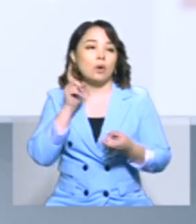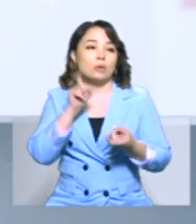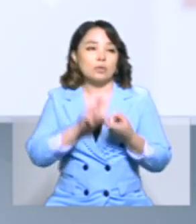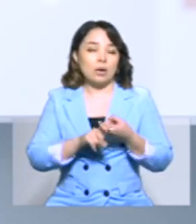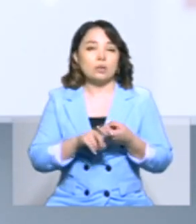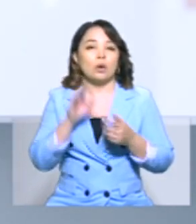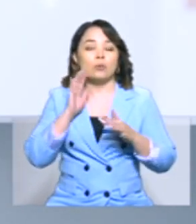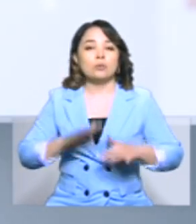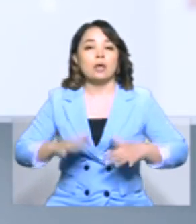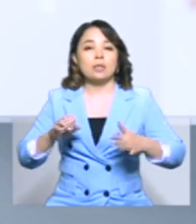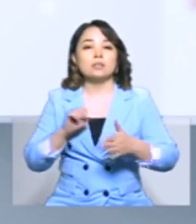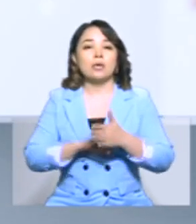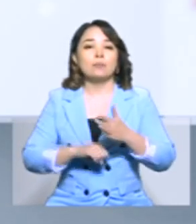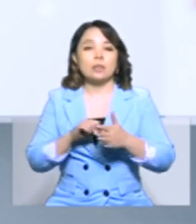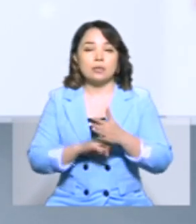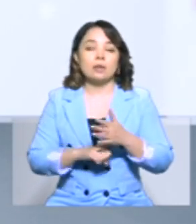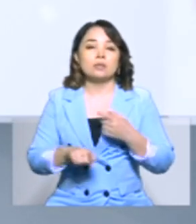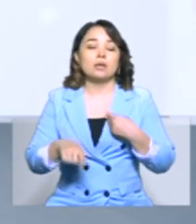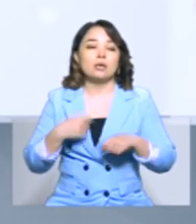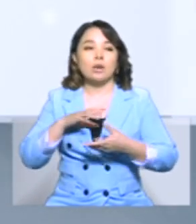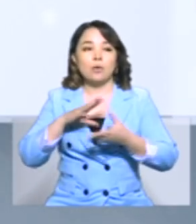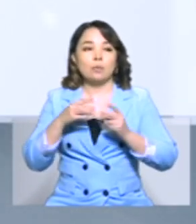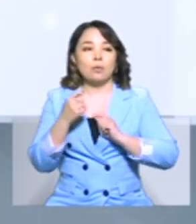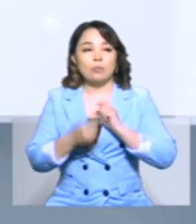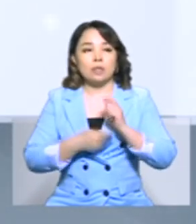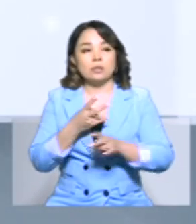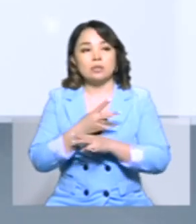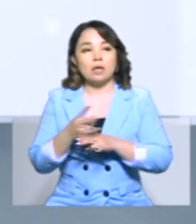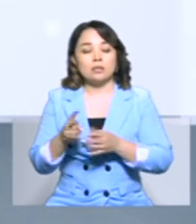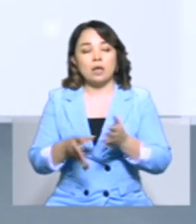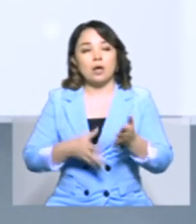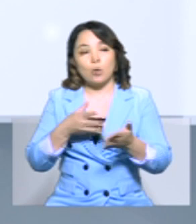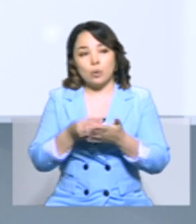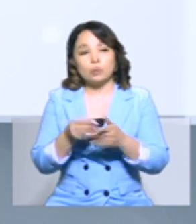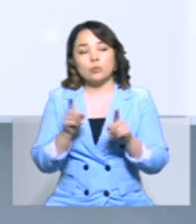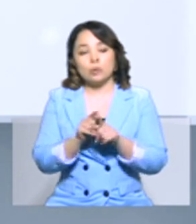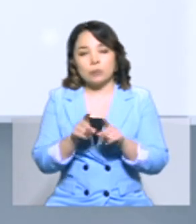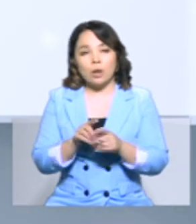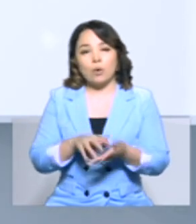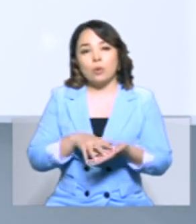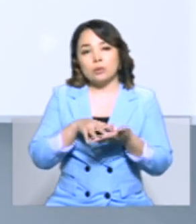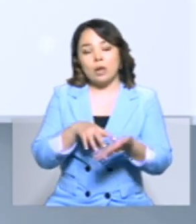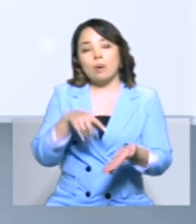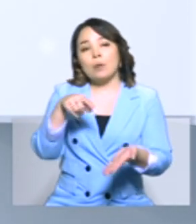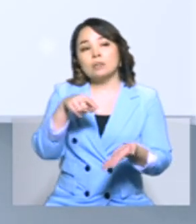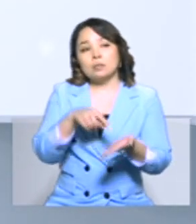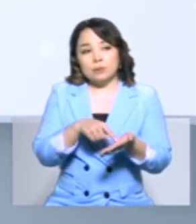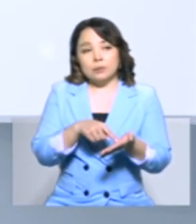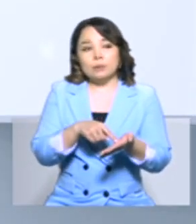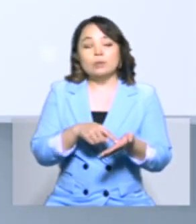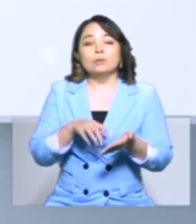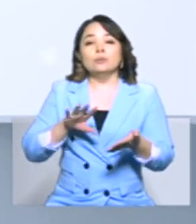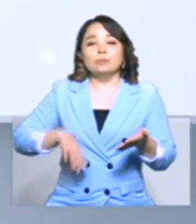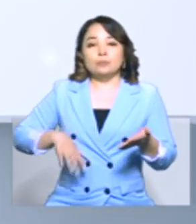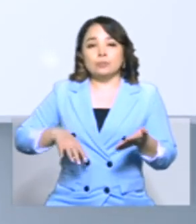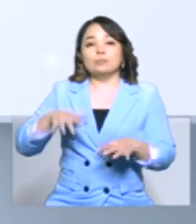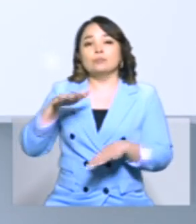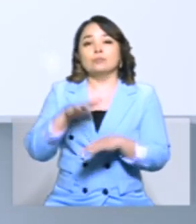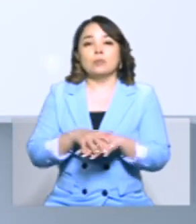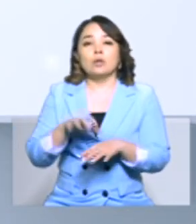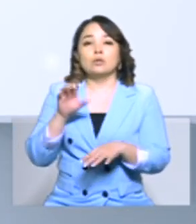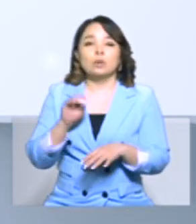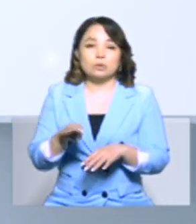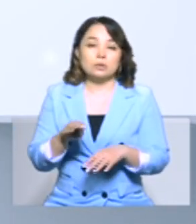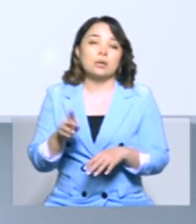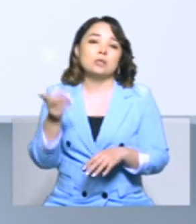су тасқыны себебінен келтірілген материалдық зиянды өтеу туралы өтініш деген батырманы басасыз. Одан кейін банктік